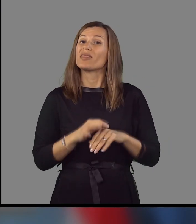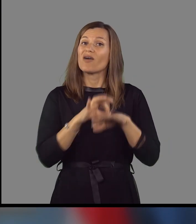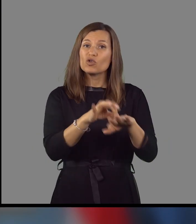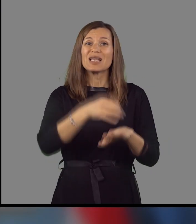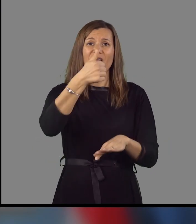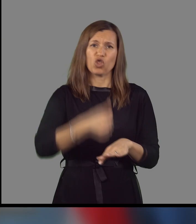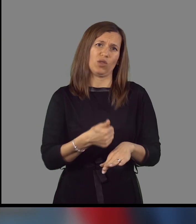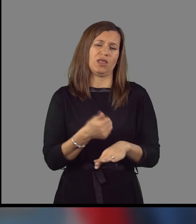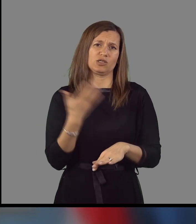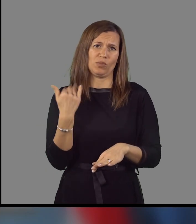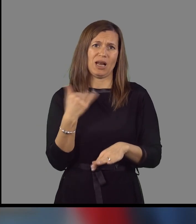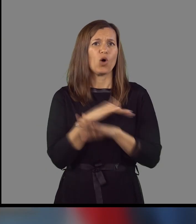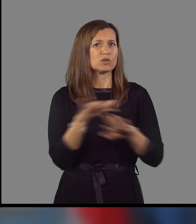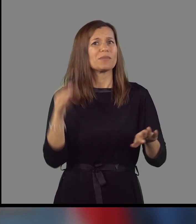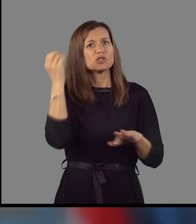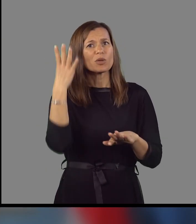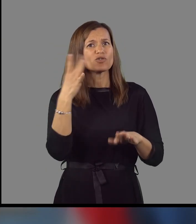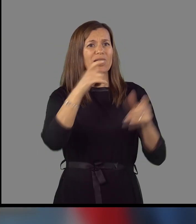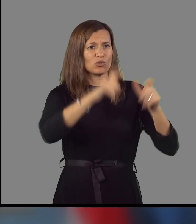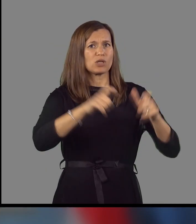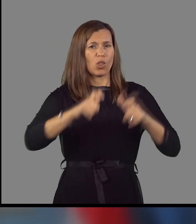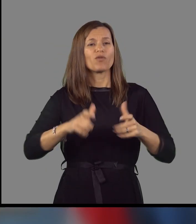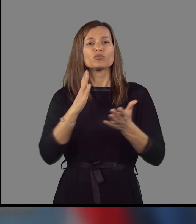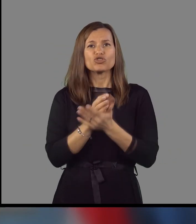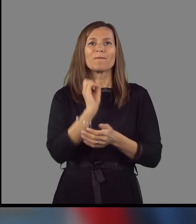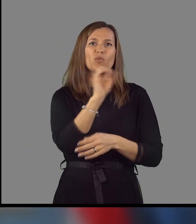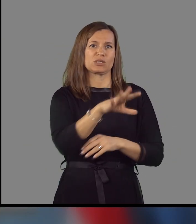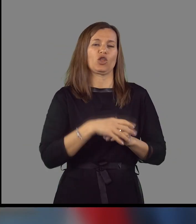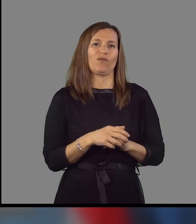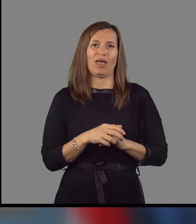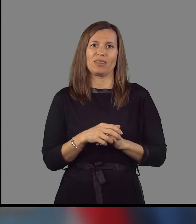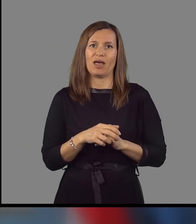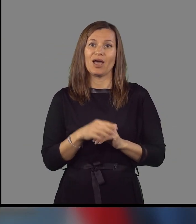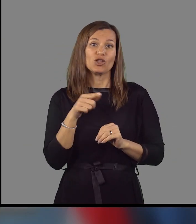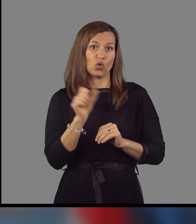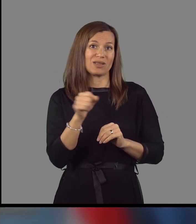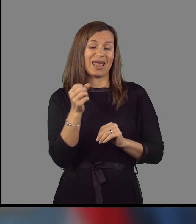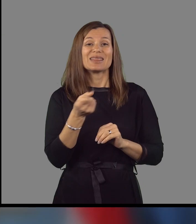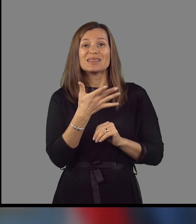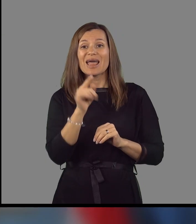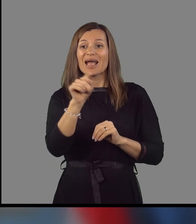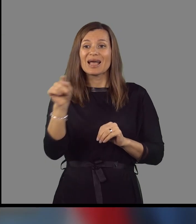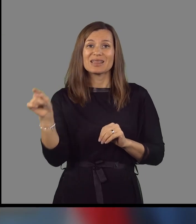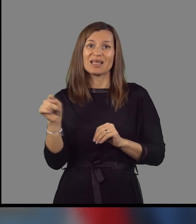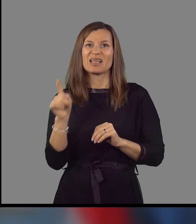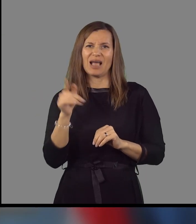posamezni zavodi odločajo. Navodila enotna so bila vsem izobraževalnim ustanovam